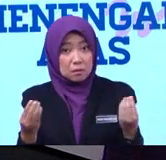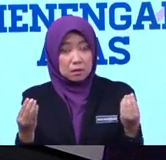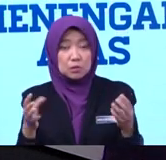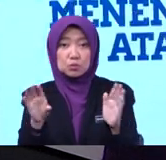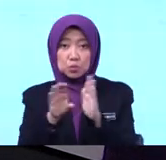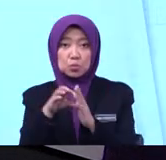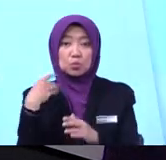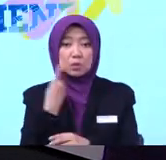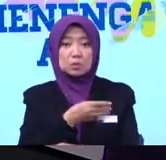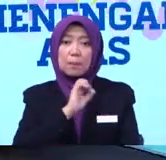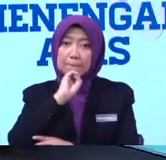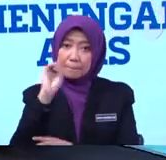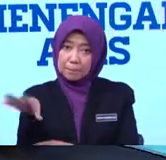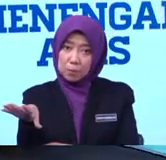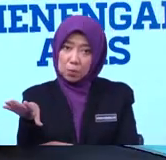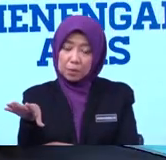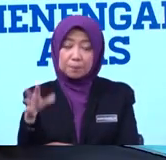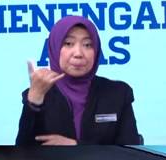membuang ataupun menyebabkan